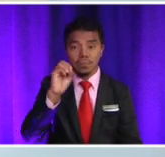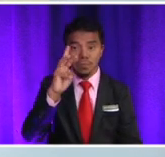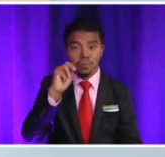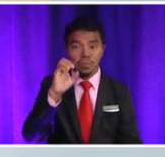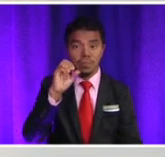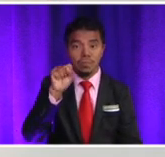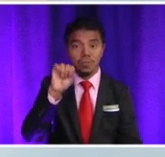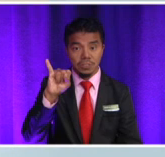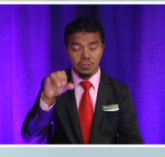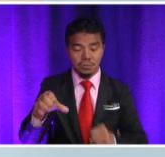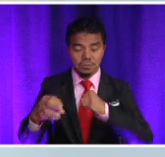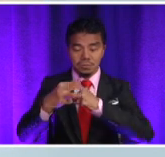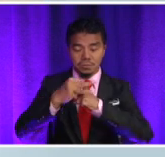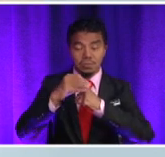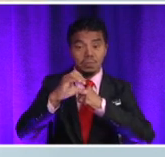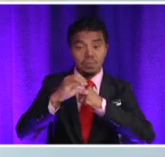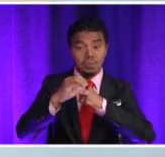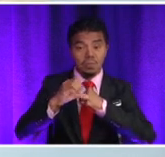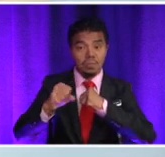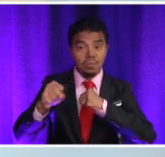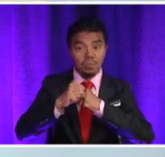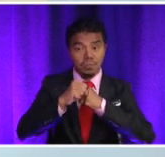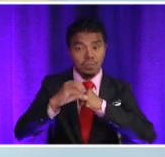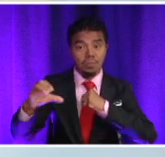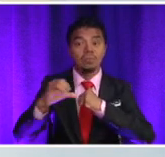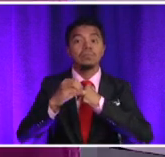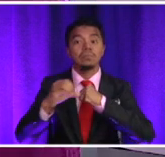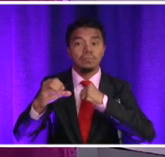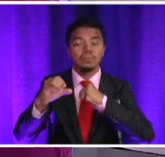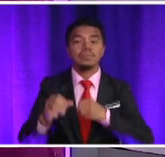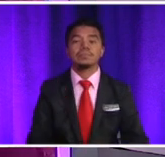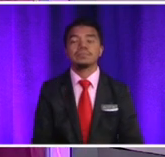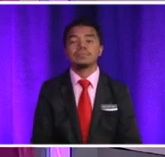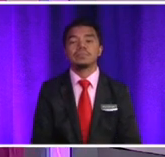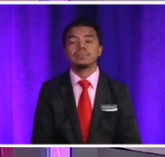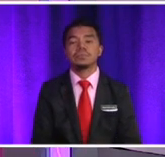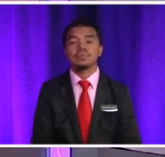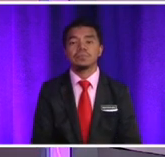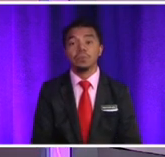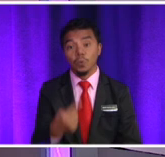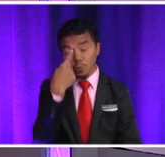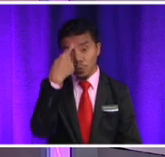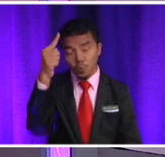pasaran jadi untuk memberi pengguna menggunakan